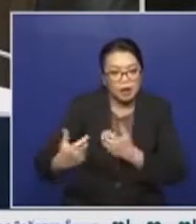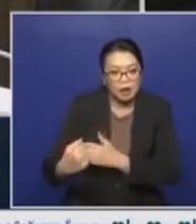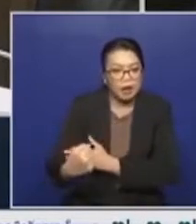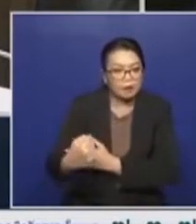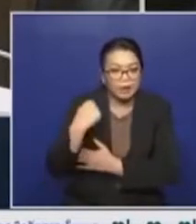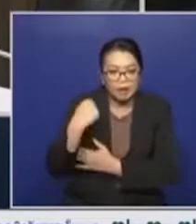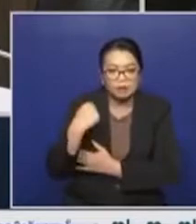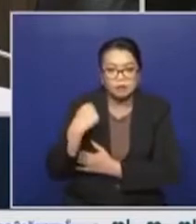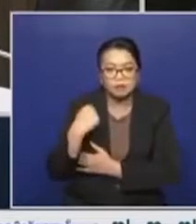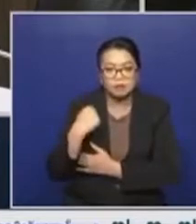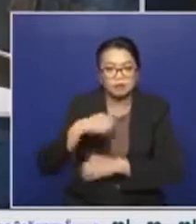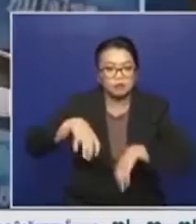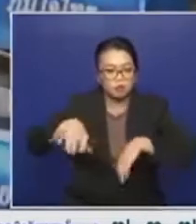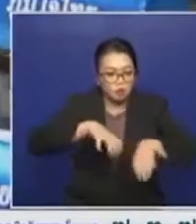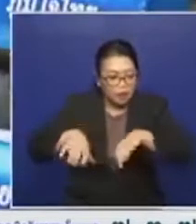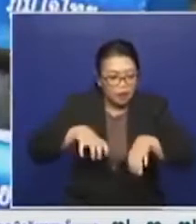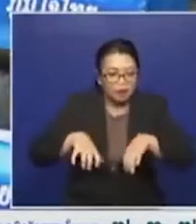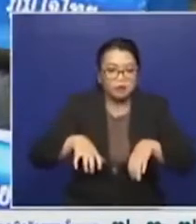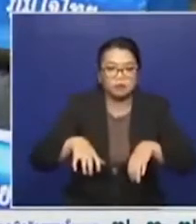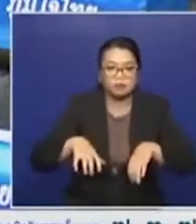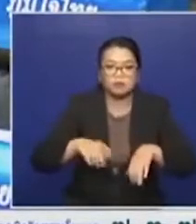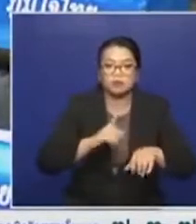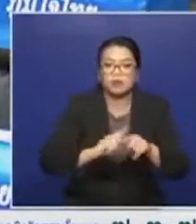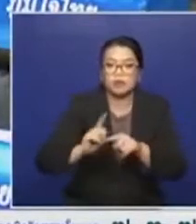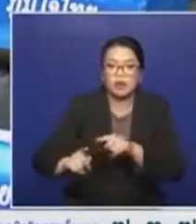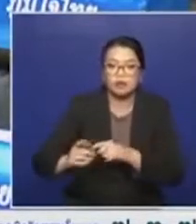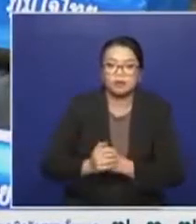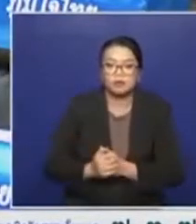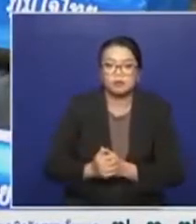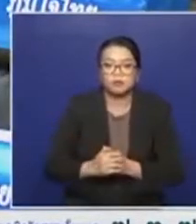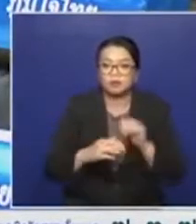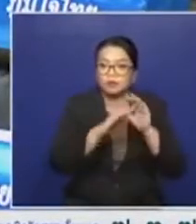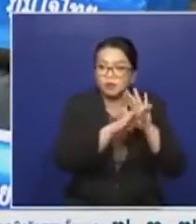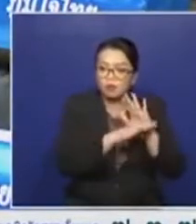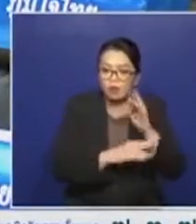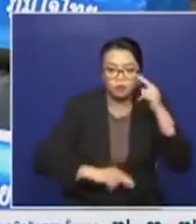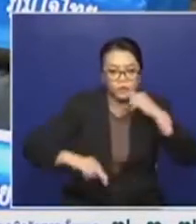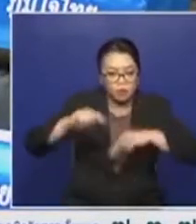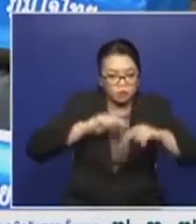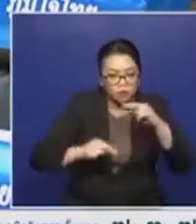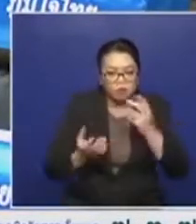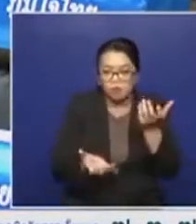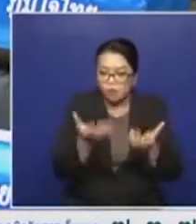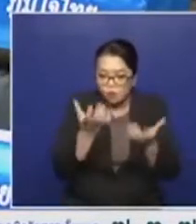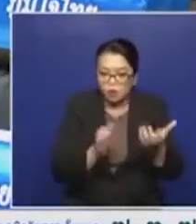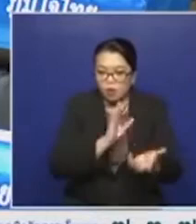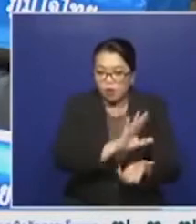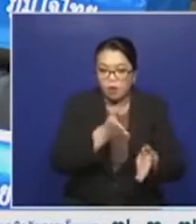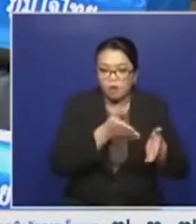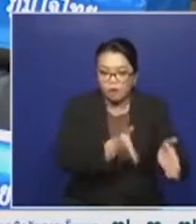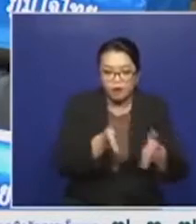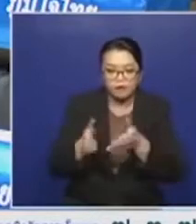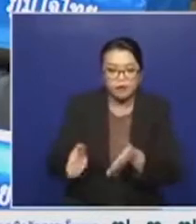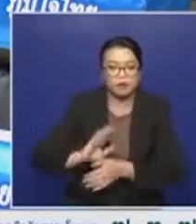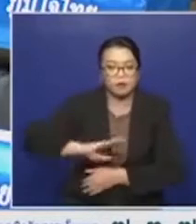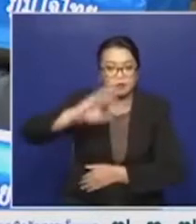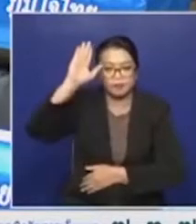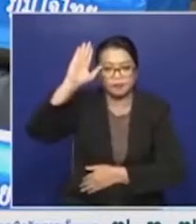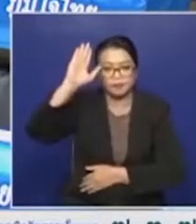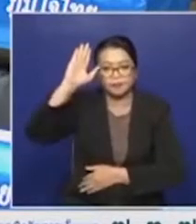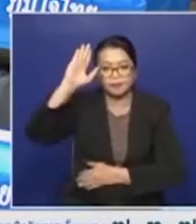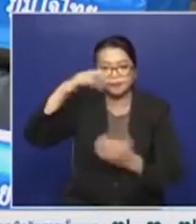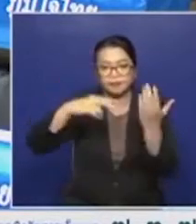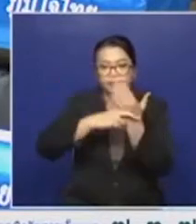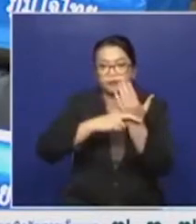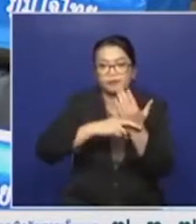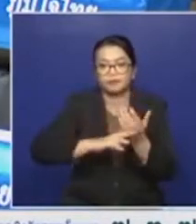บริหารตุลาการมีกลไกตรวจสอบถ่วงดุลการใช้อำนาจของขออนุญาติดีครับปีที่